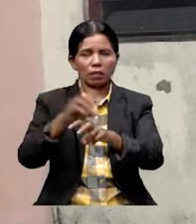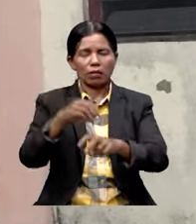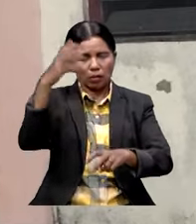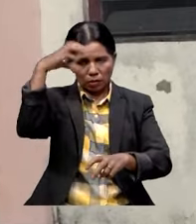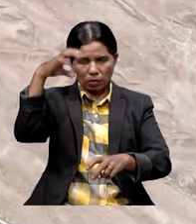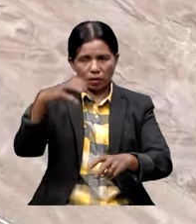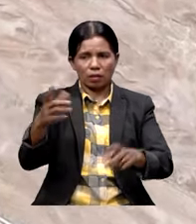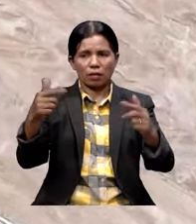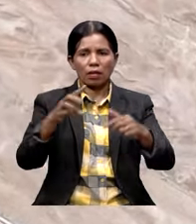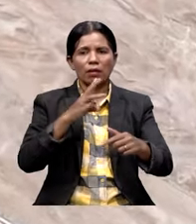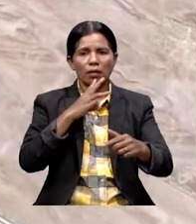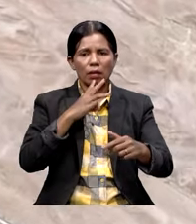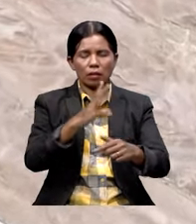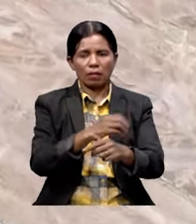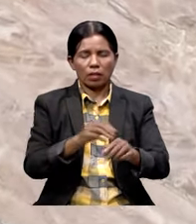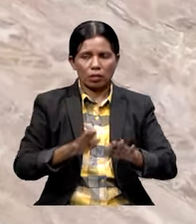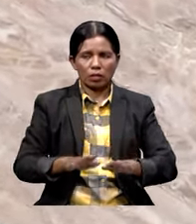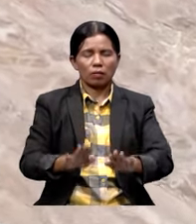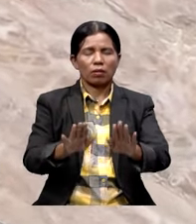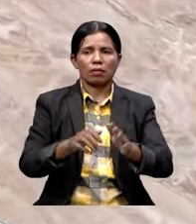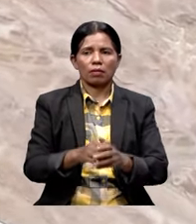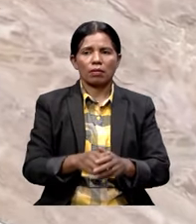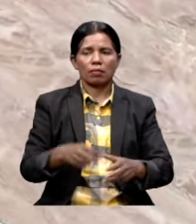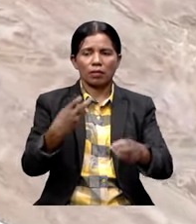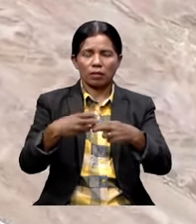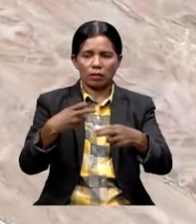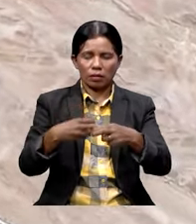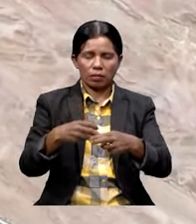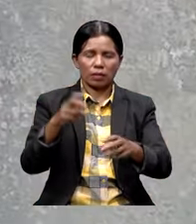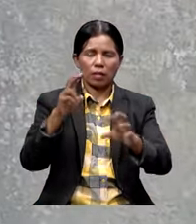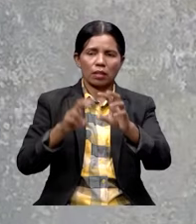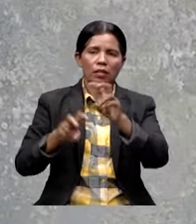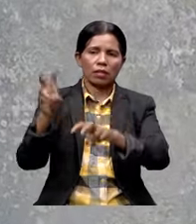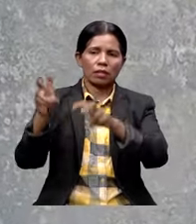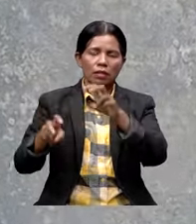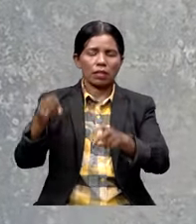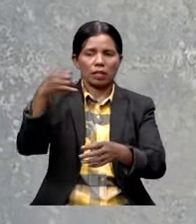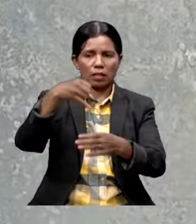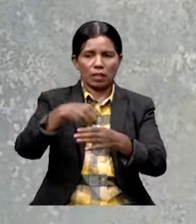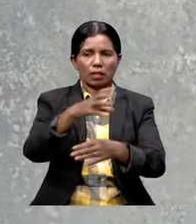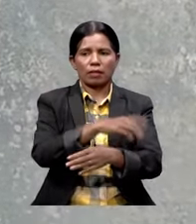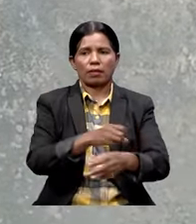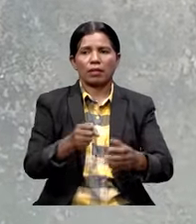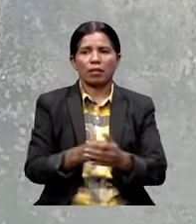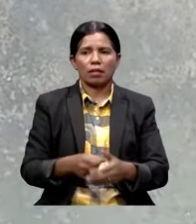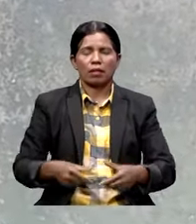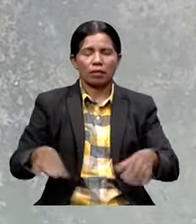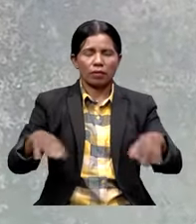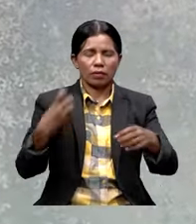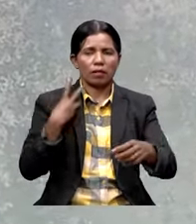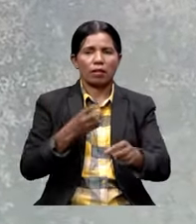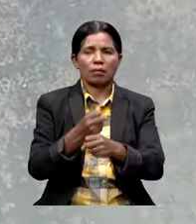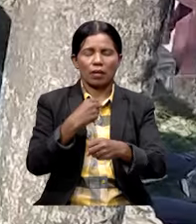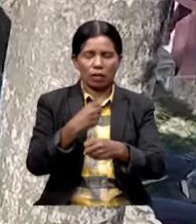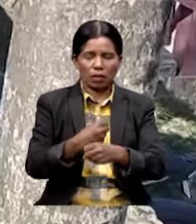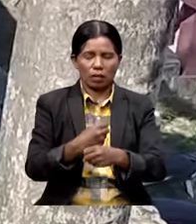ana betung dulu antaun ba risko ba sekarang no inkule mosi ai igreja ne tamba ne esforço da mi halo ho